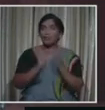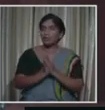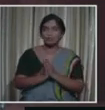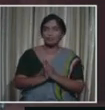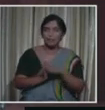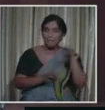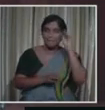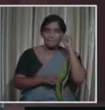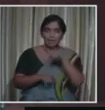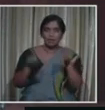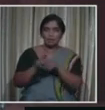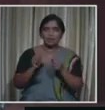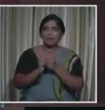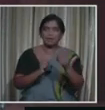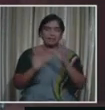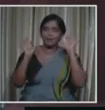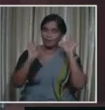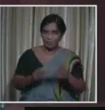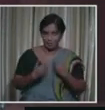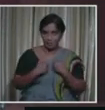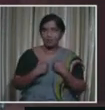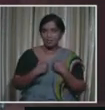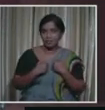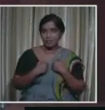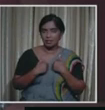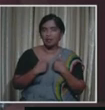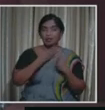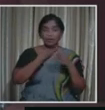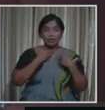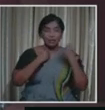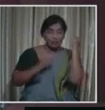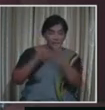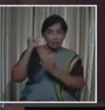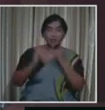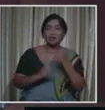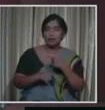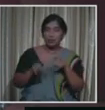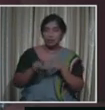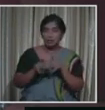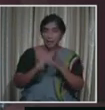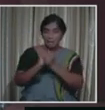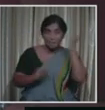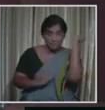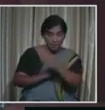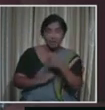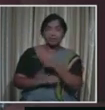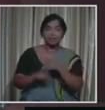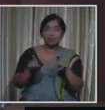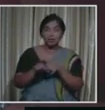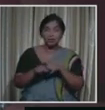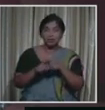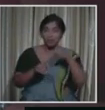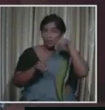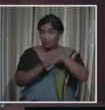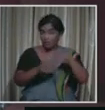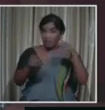nana mee biapar keran ni amat ketabagan. Hari de, ekine kage awala ade level te, ekine kage mada gahili level te, ekine kage yati